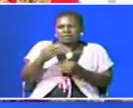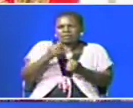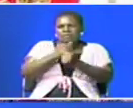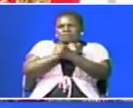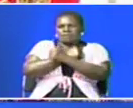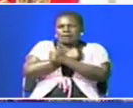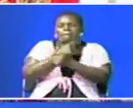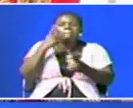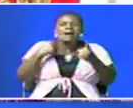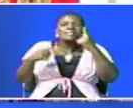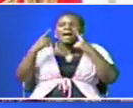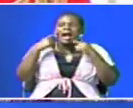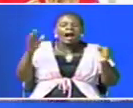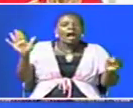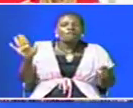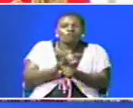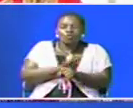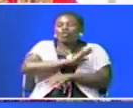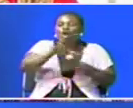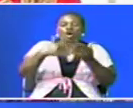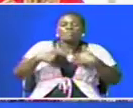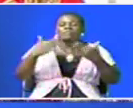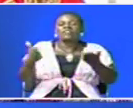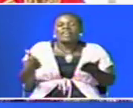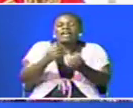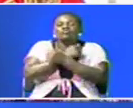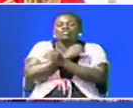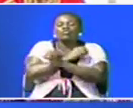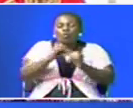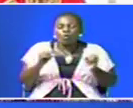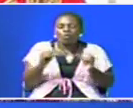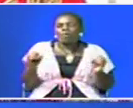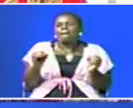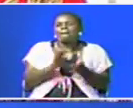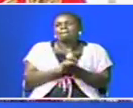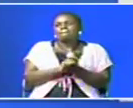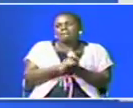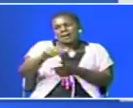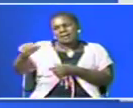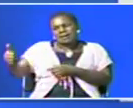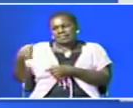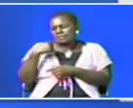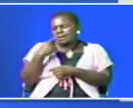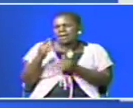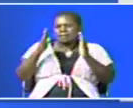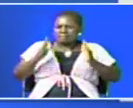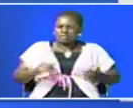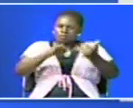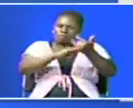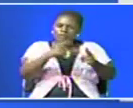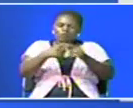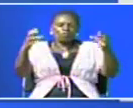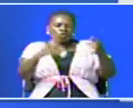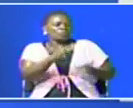matanga yote ya watu wote. Manake sasa yashakuwa si mapenzi tena, haya mazishi. Haya, mwingine hapa anasema mtu aoe kutoka